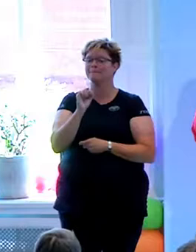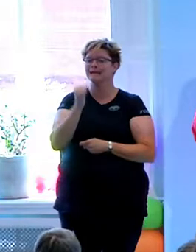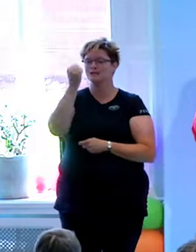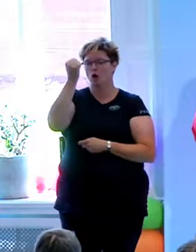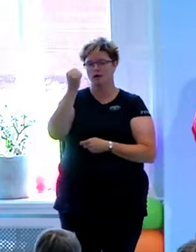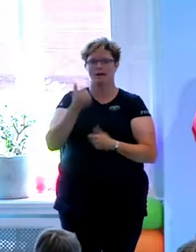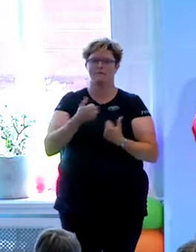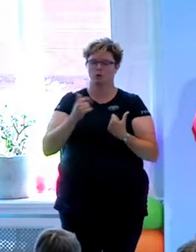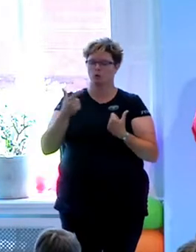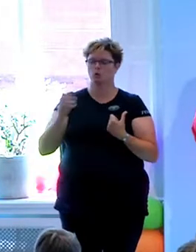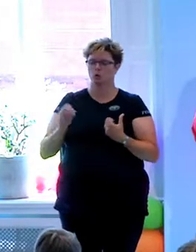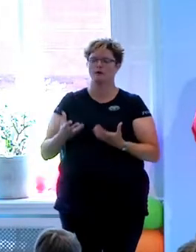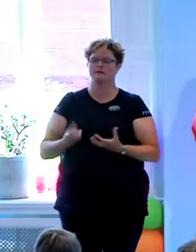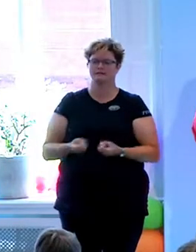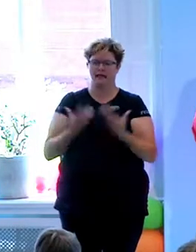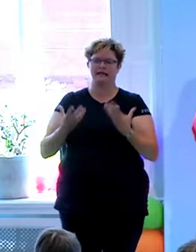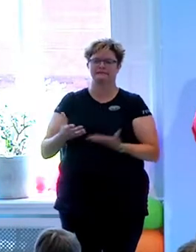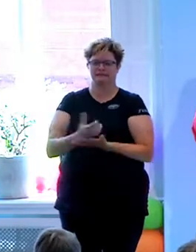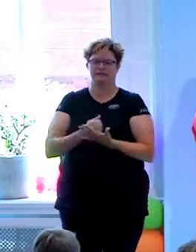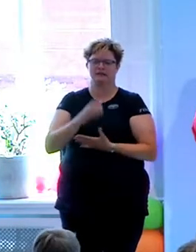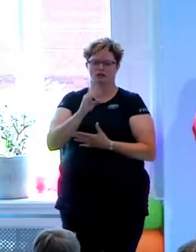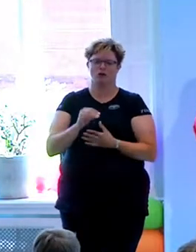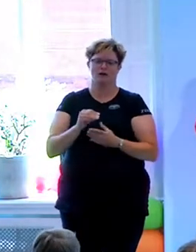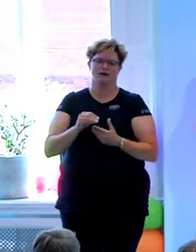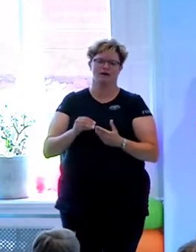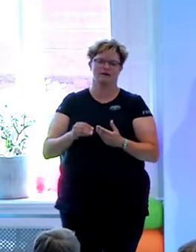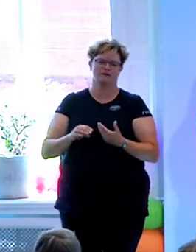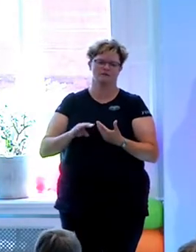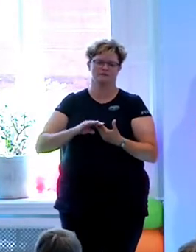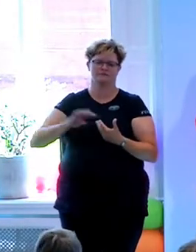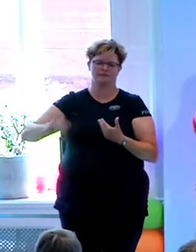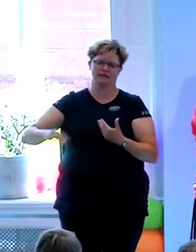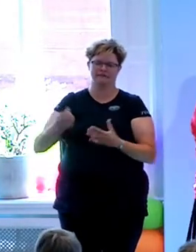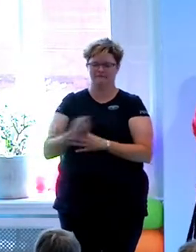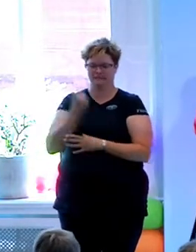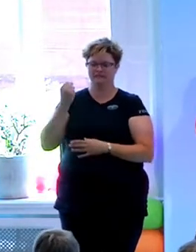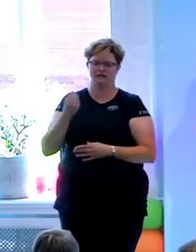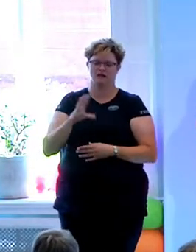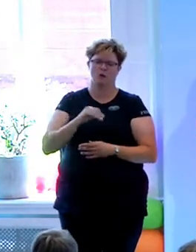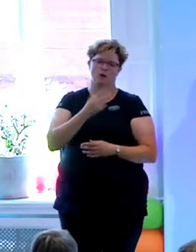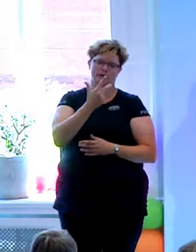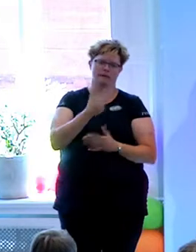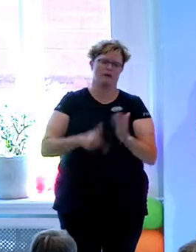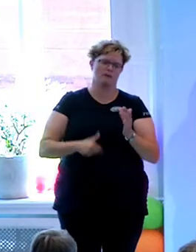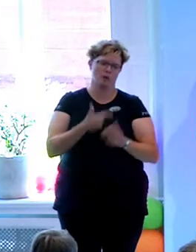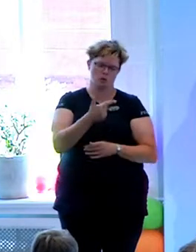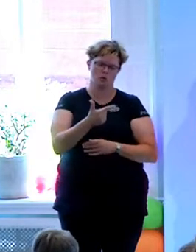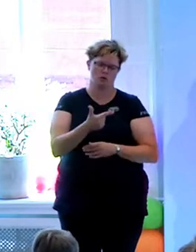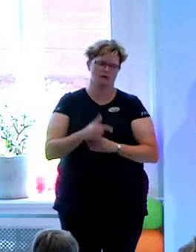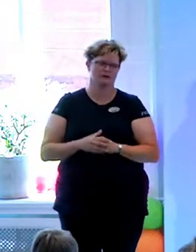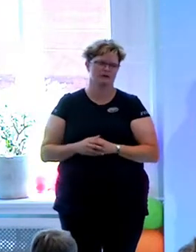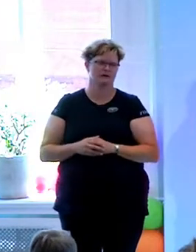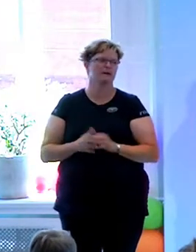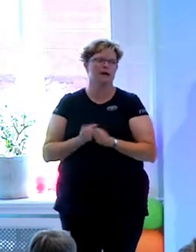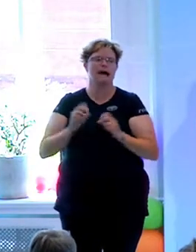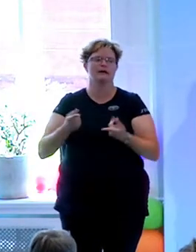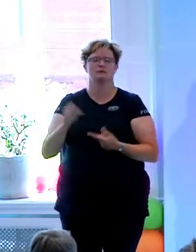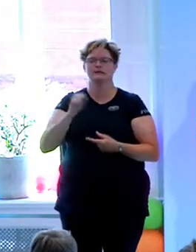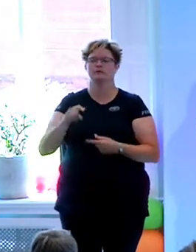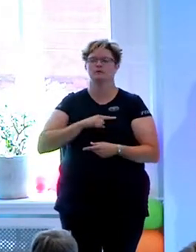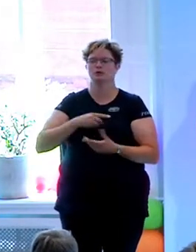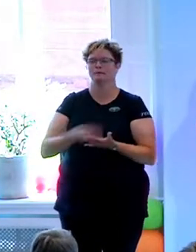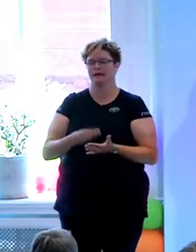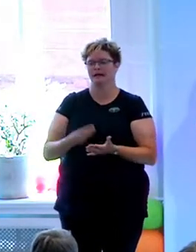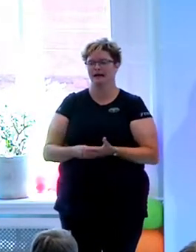Det är bruttospelsintäkter. Så med exklusiva vinster då så är det cirka 8,7 miljarder. Men det är ändå jättemycket pengar.